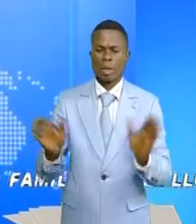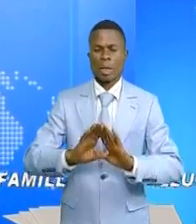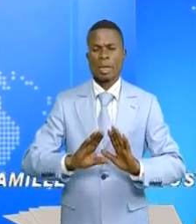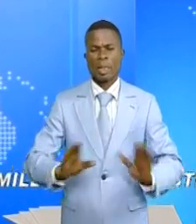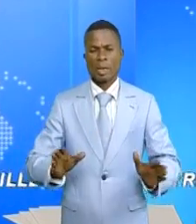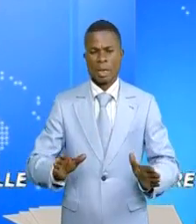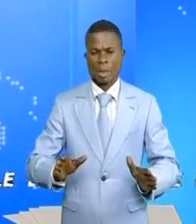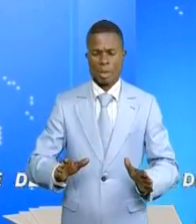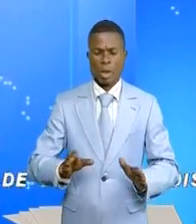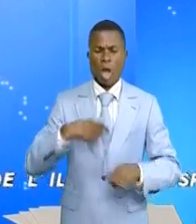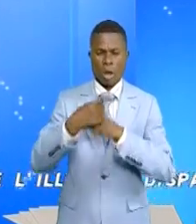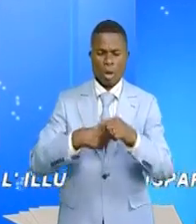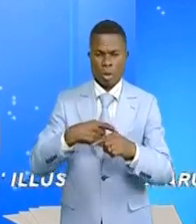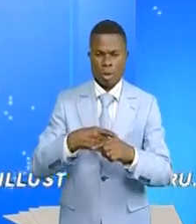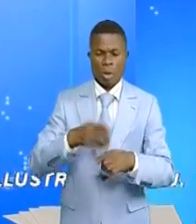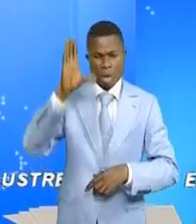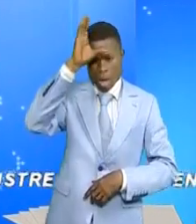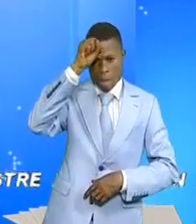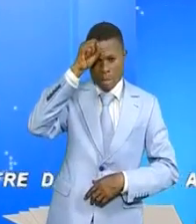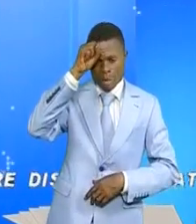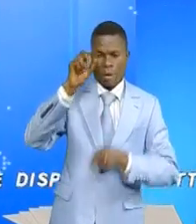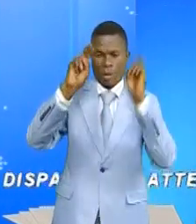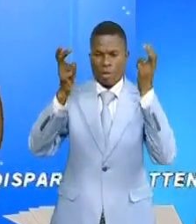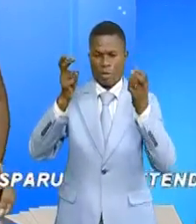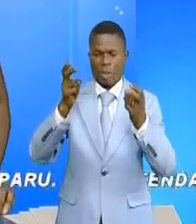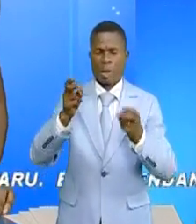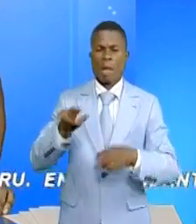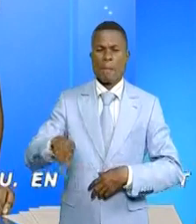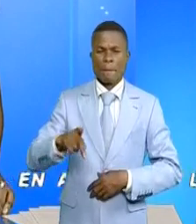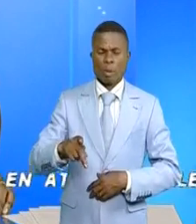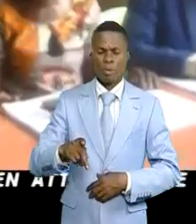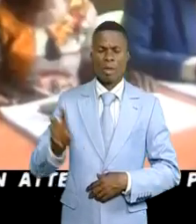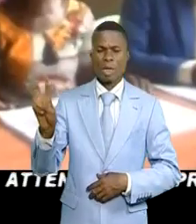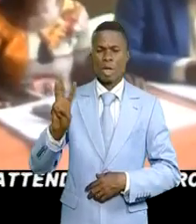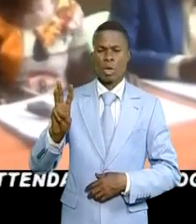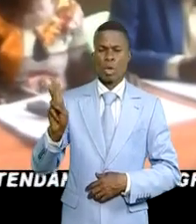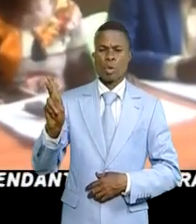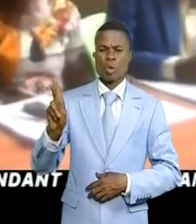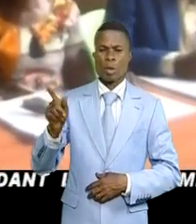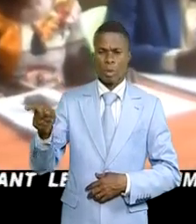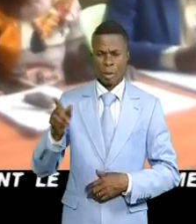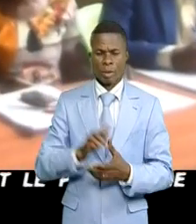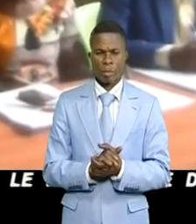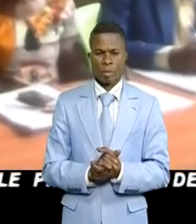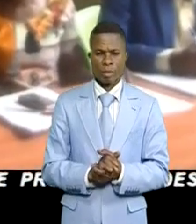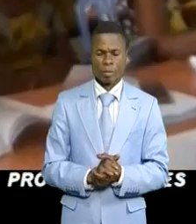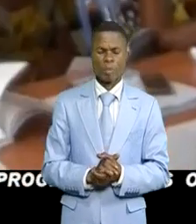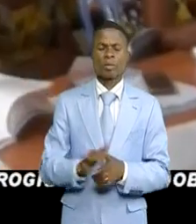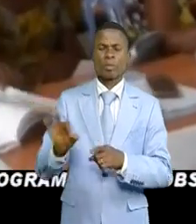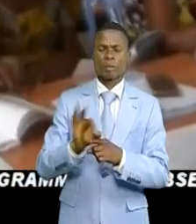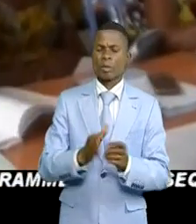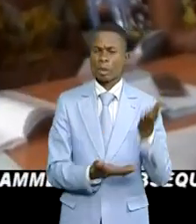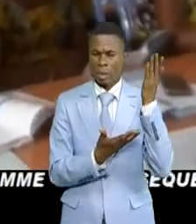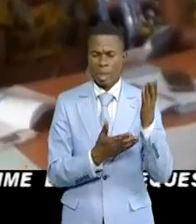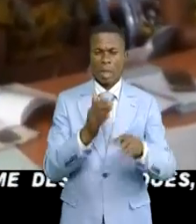capacités qui a été ouvert à Bandundouville, le chef-lieu de la province du Kwilu. Six petites mais très significatives qui démontrent